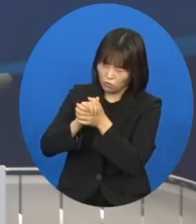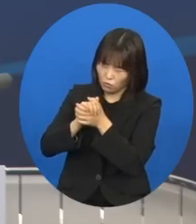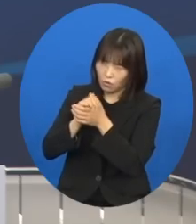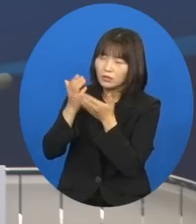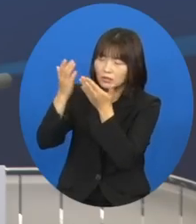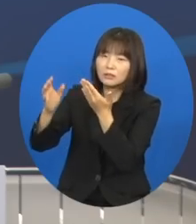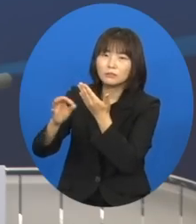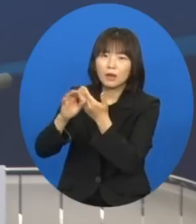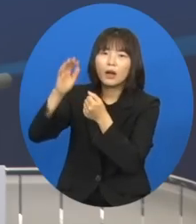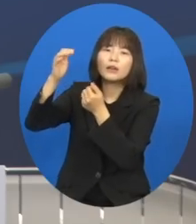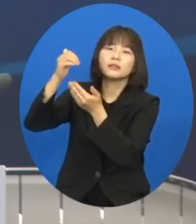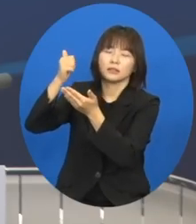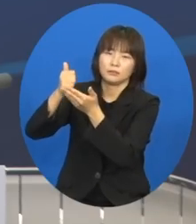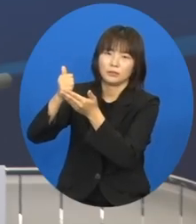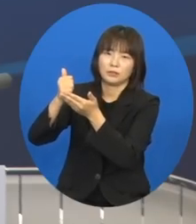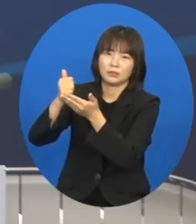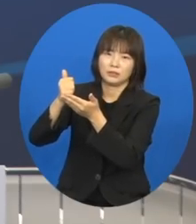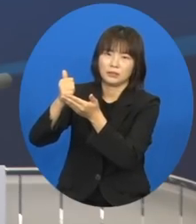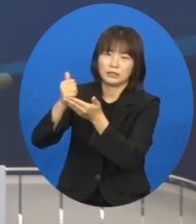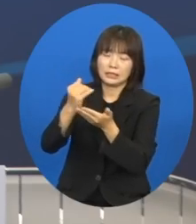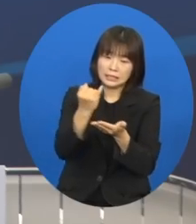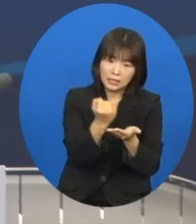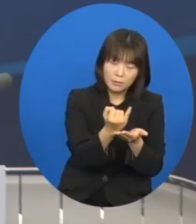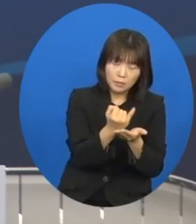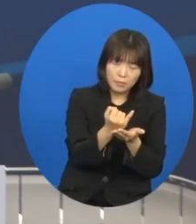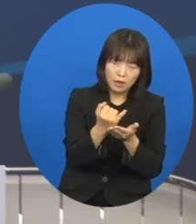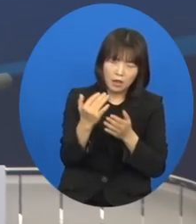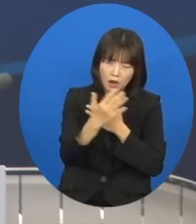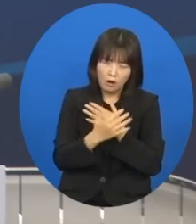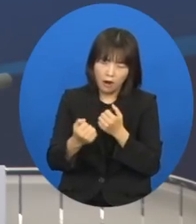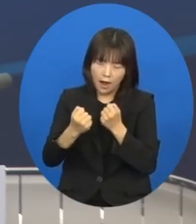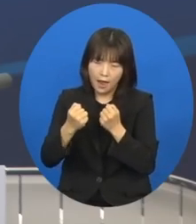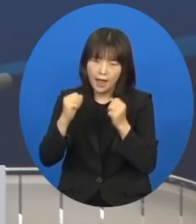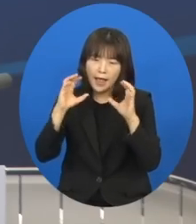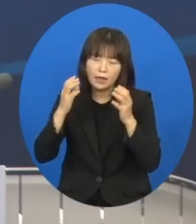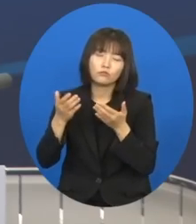하나님은 자매님에게 건강한 아기도 주실 거예요.